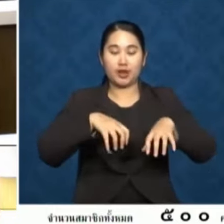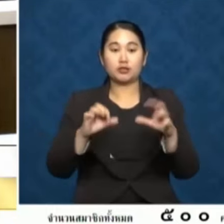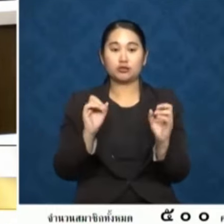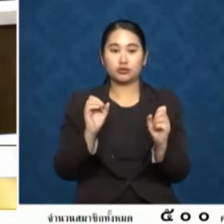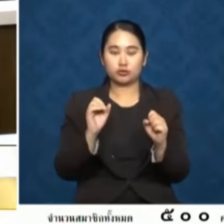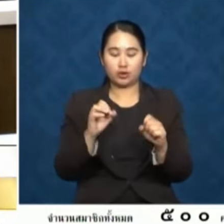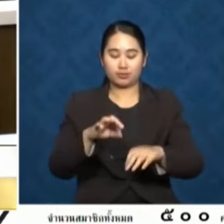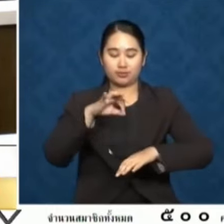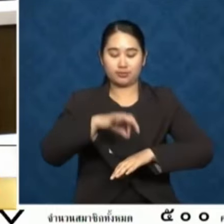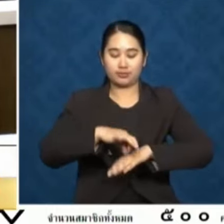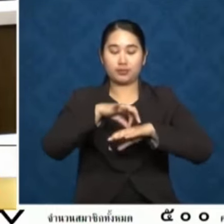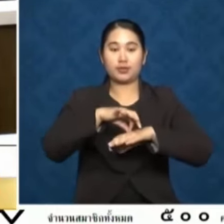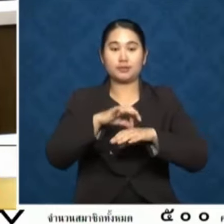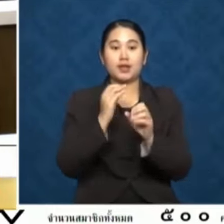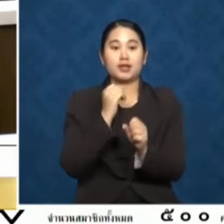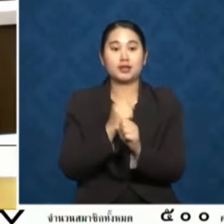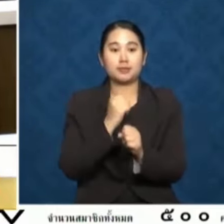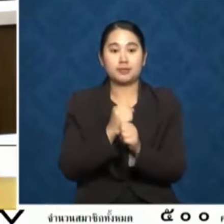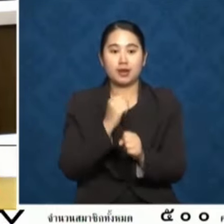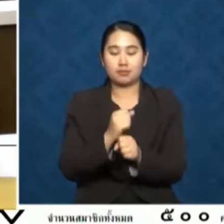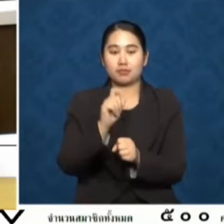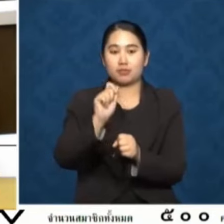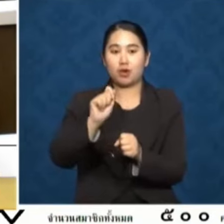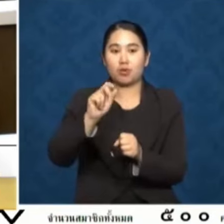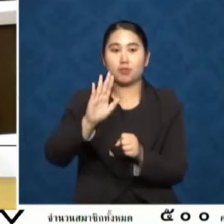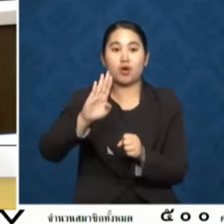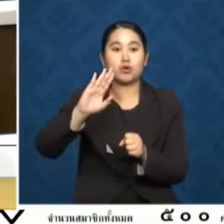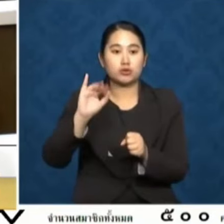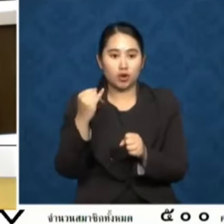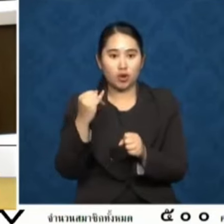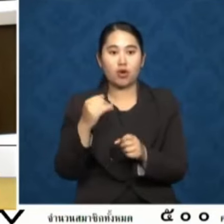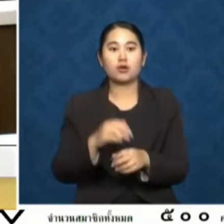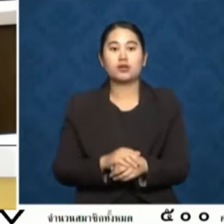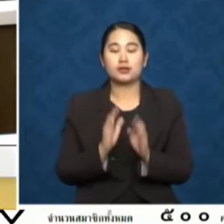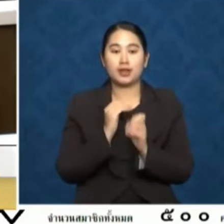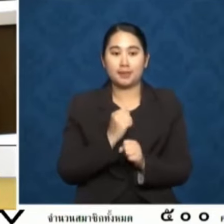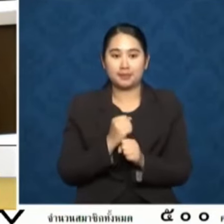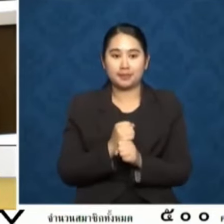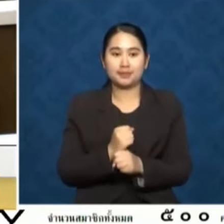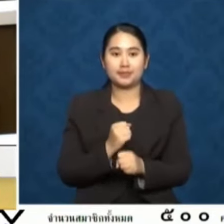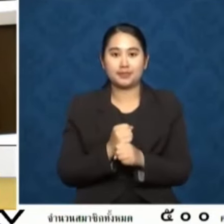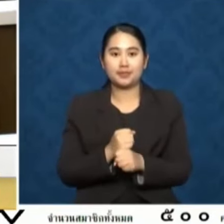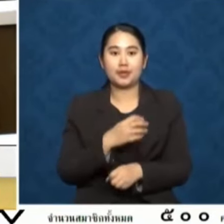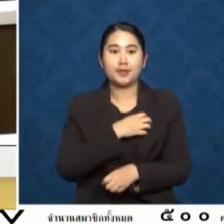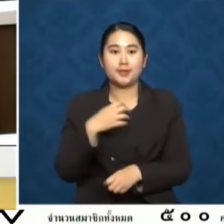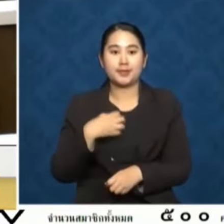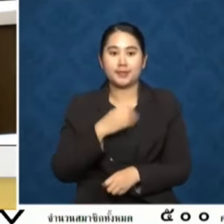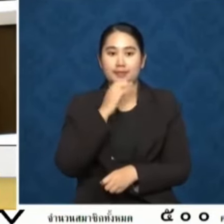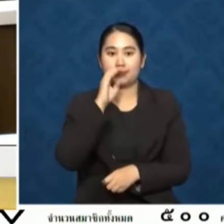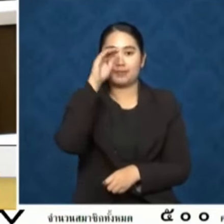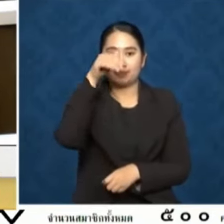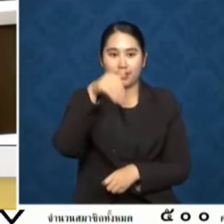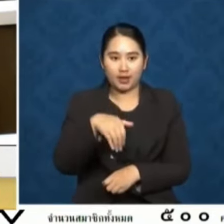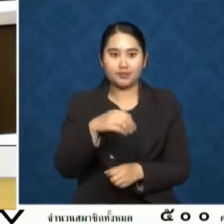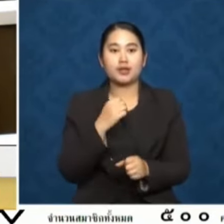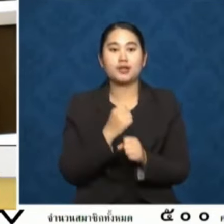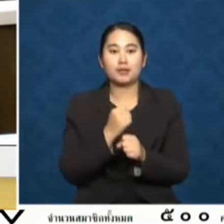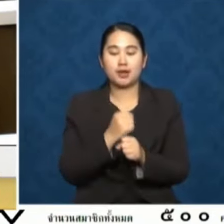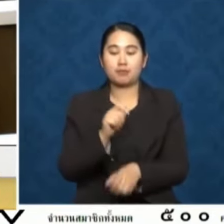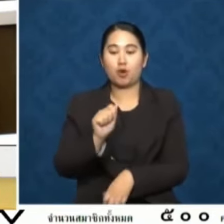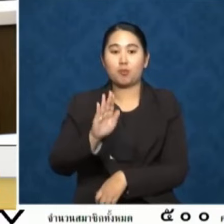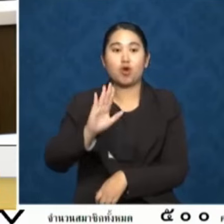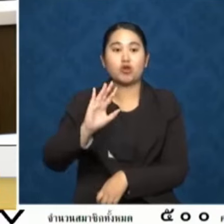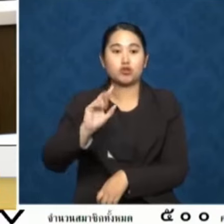าราชการและพนักงานองค์การบริหารส่วนจังหวัดพนักงานเทศบาลพนักงานส่วนตำบลได้เ